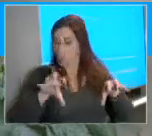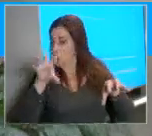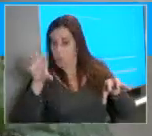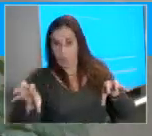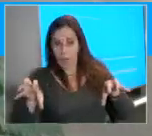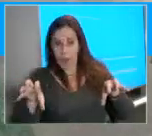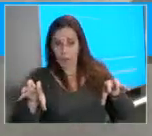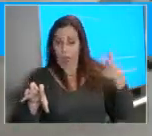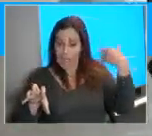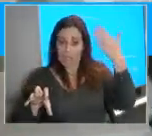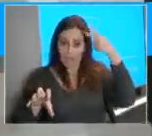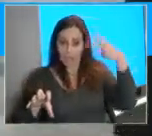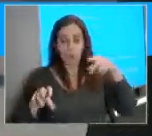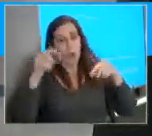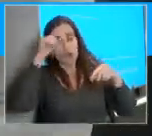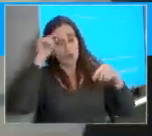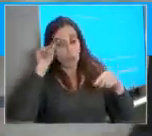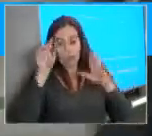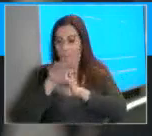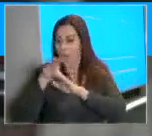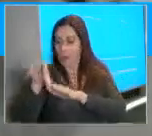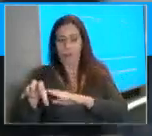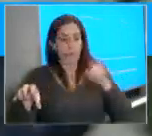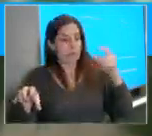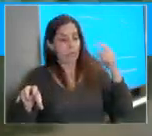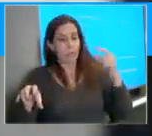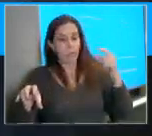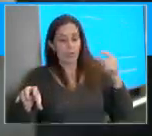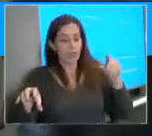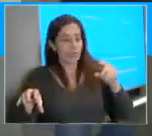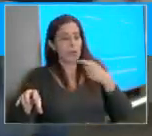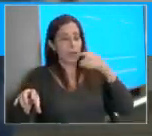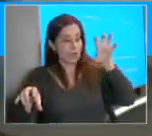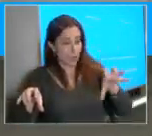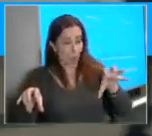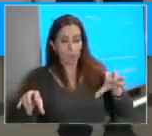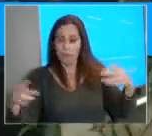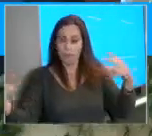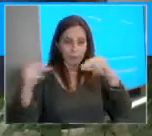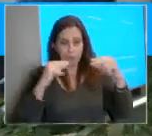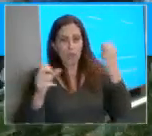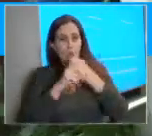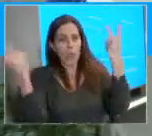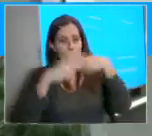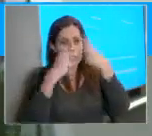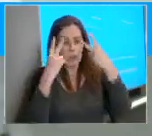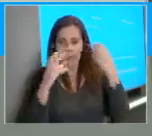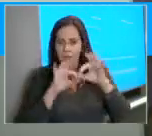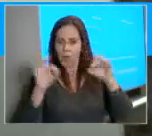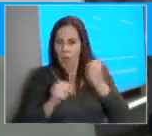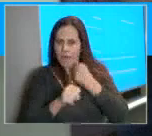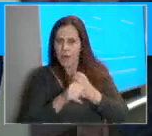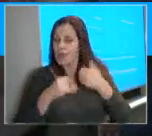ימין מרכז. שמיר הוא ראש הגוש הזה, זה הראש, ראש הגוש הזה. ישבו, עשו הסכם, התחילו לצעות